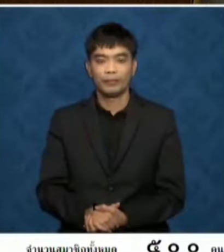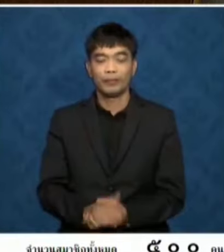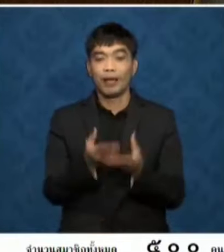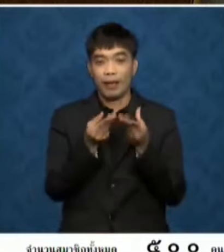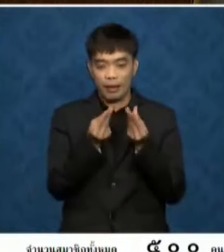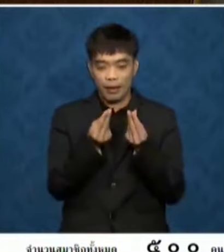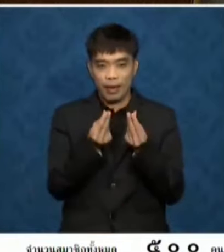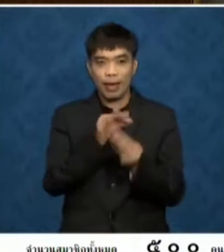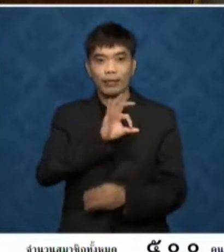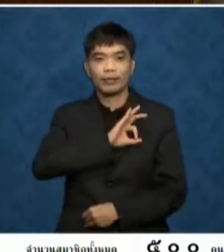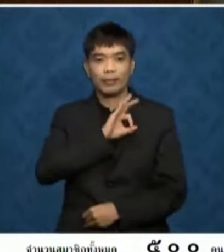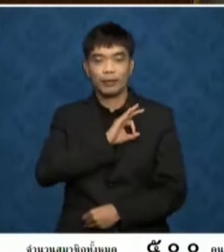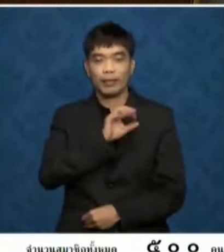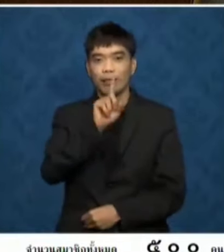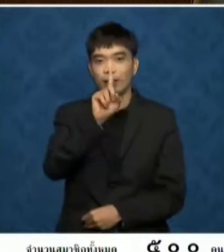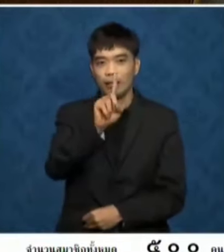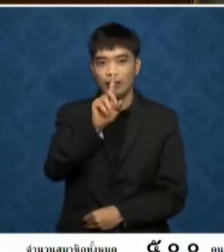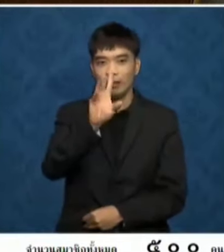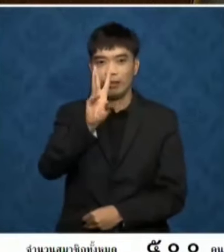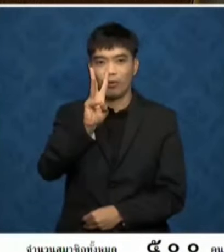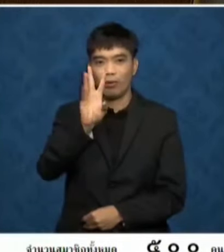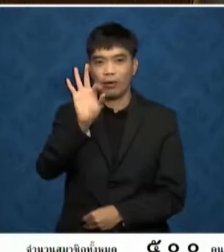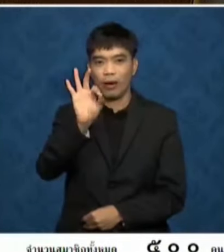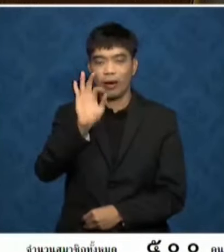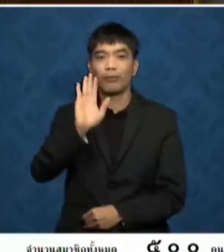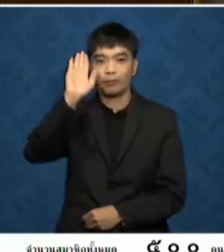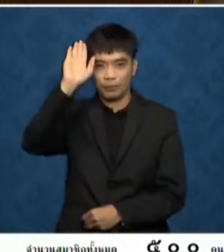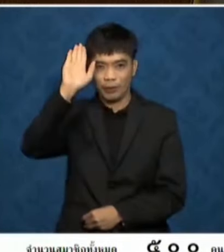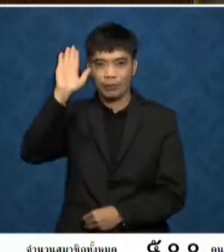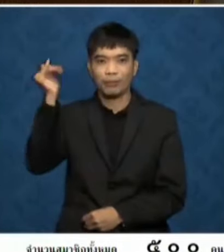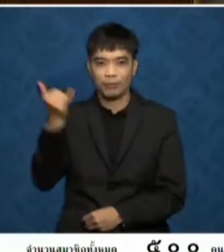169แสดงตนค่ะ 169ครับ